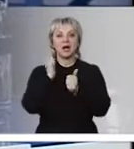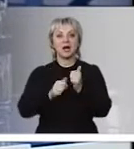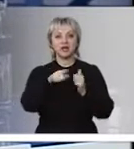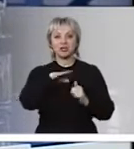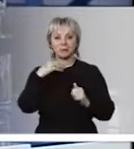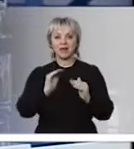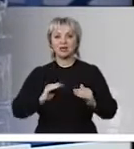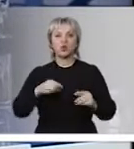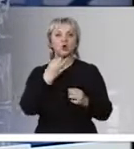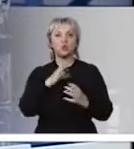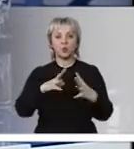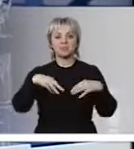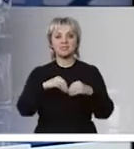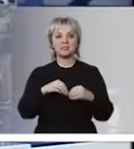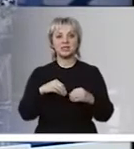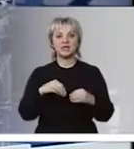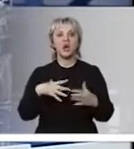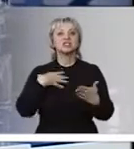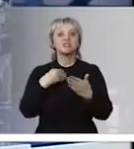каждой многодетной, да любой семьи,